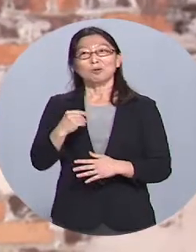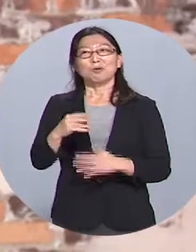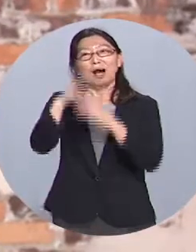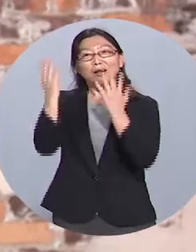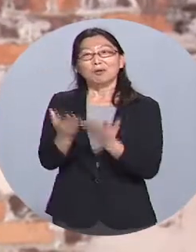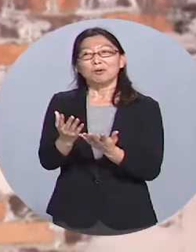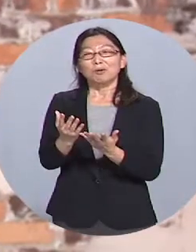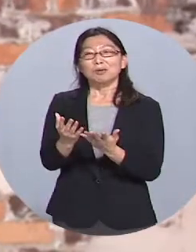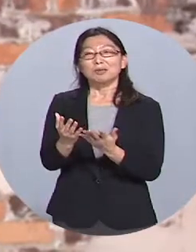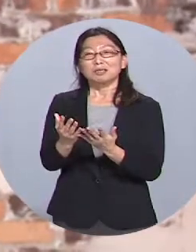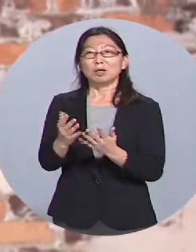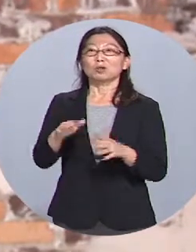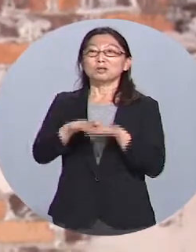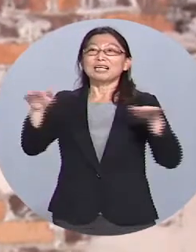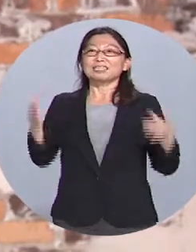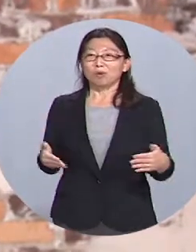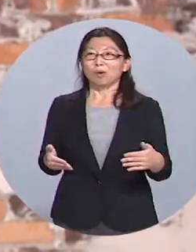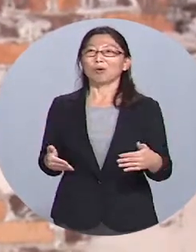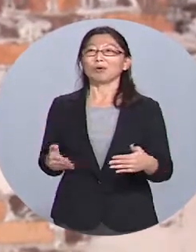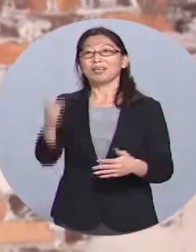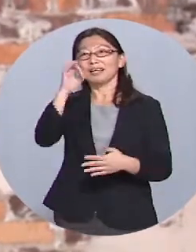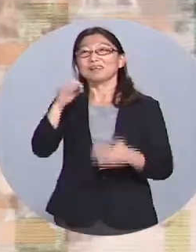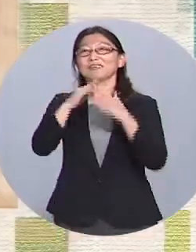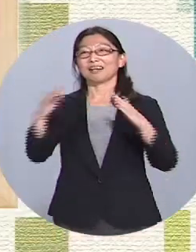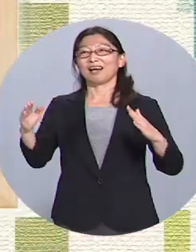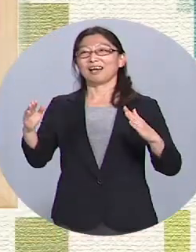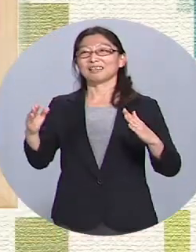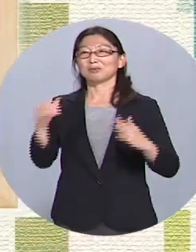と今時埼玉スタジオ見学会のお知らせです。